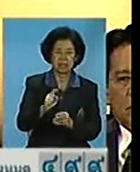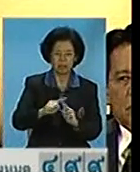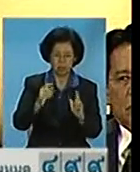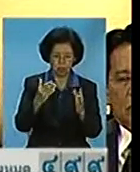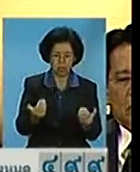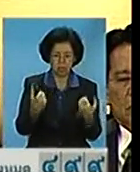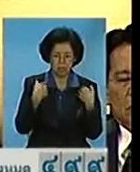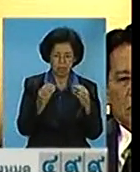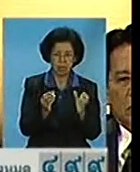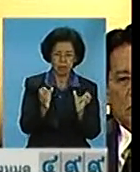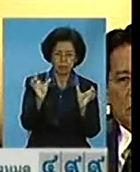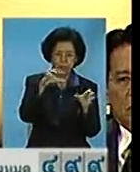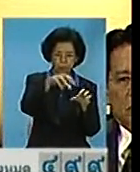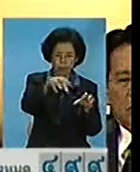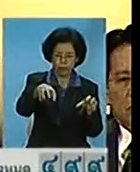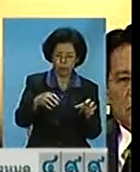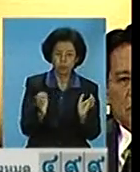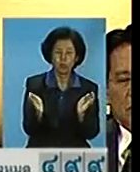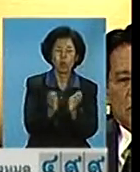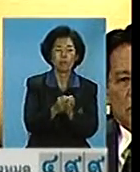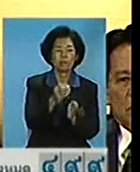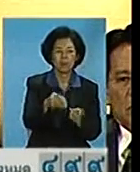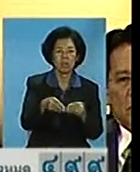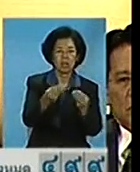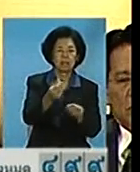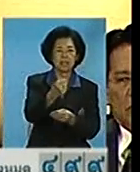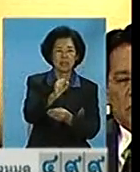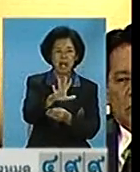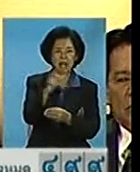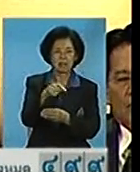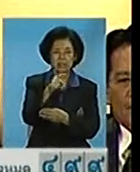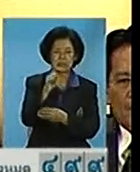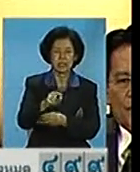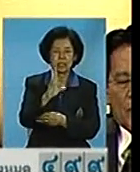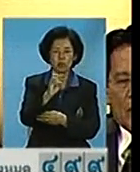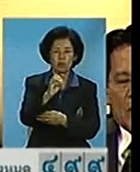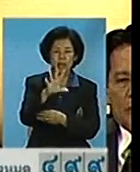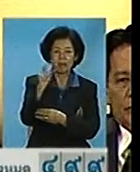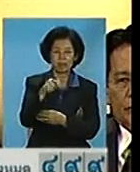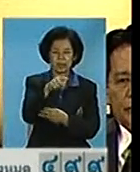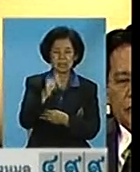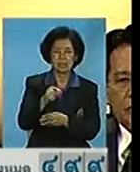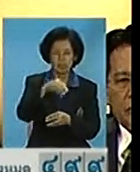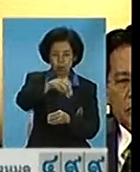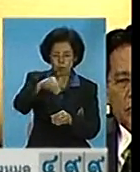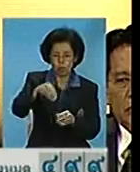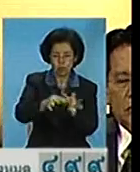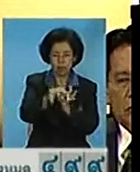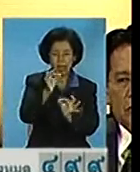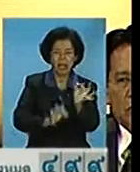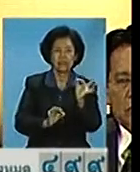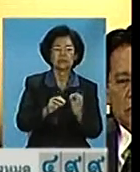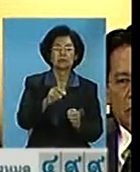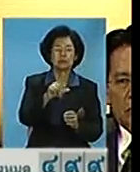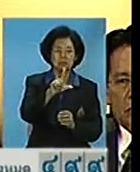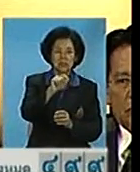ก3หน่วยงานให้ 15% 65% ปลูกแทนเอาไปเลยครับ 20% นั้น